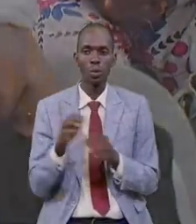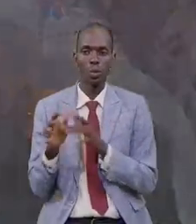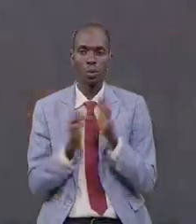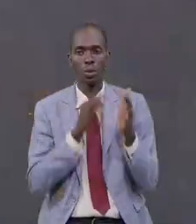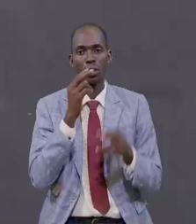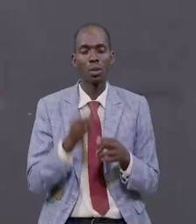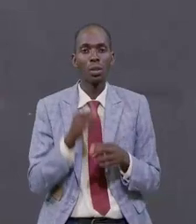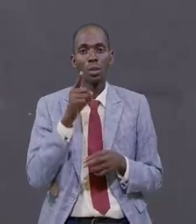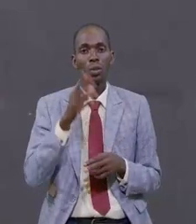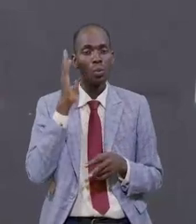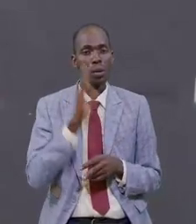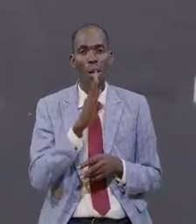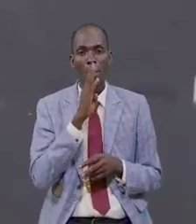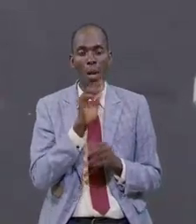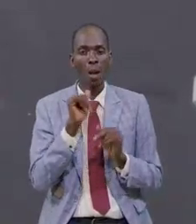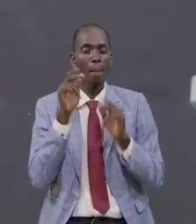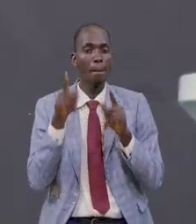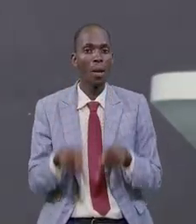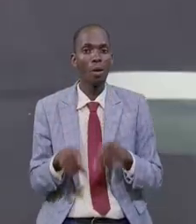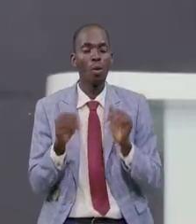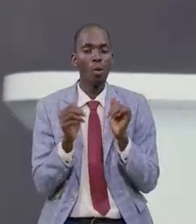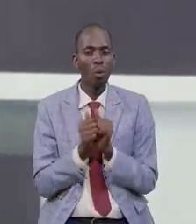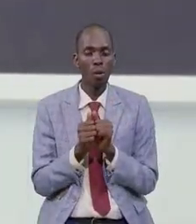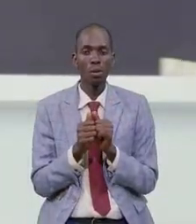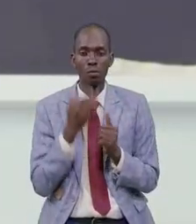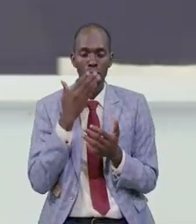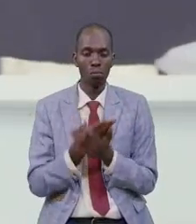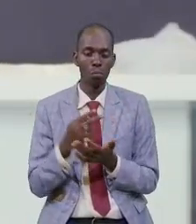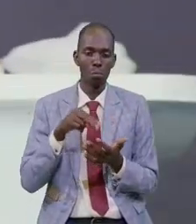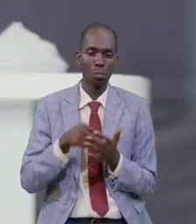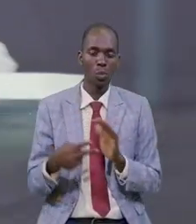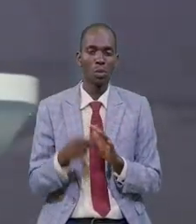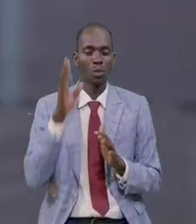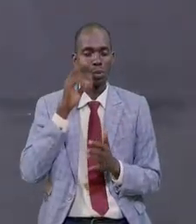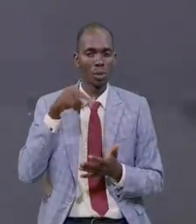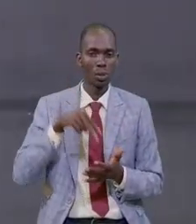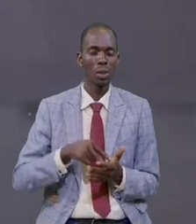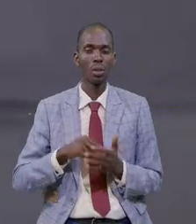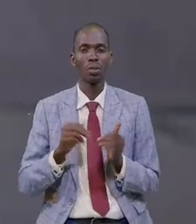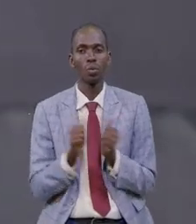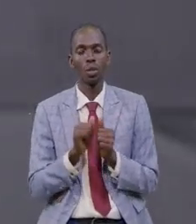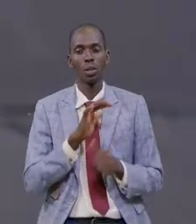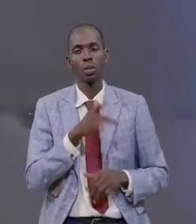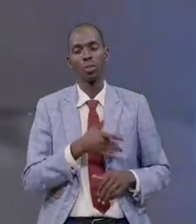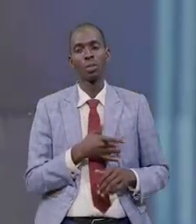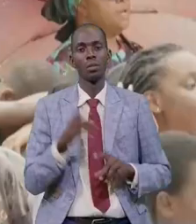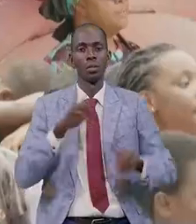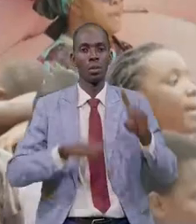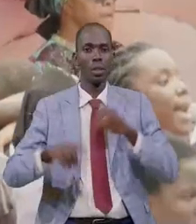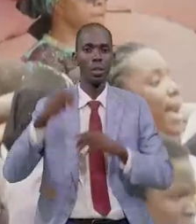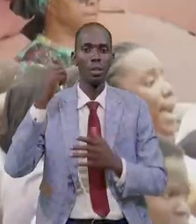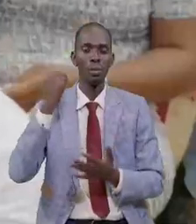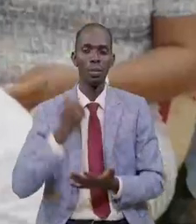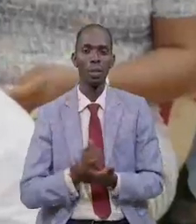décisions délibéré pour se démarquer avec conviction que quelqu'un dise